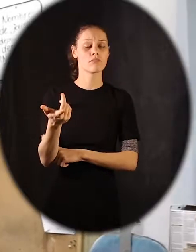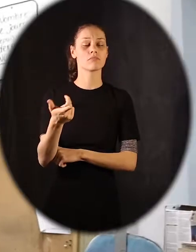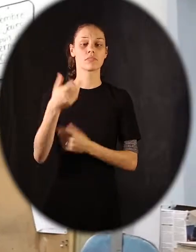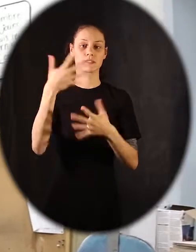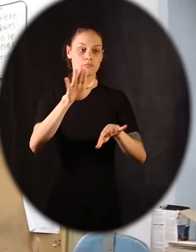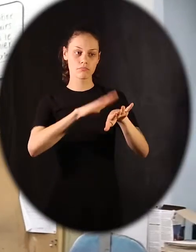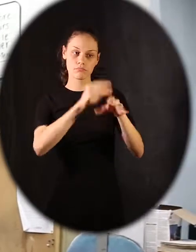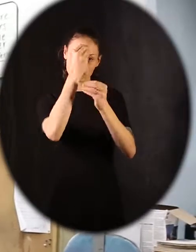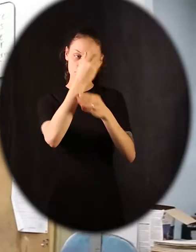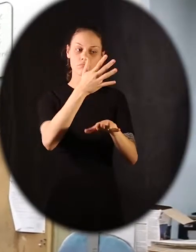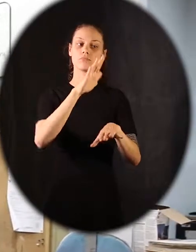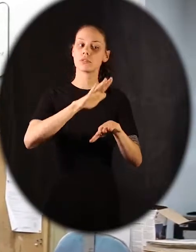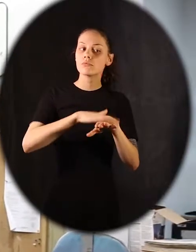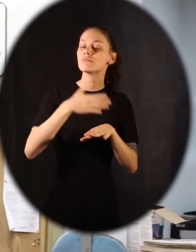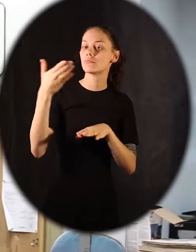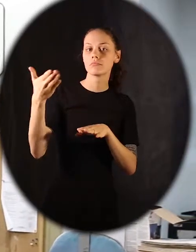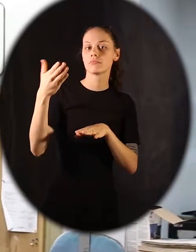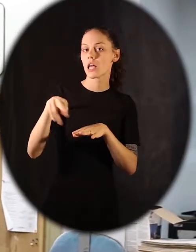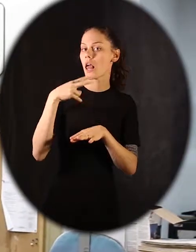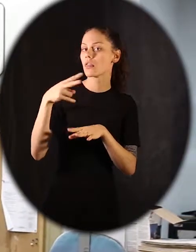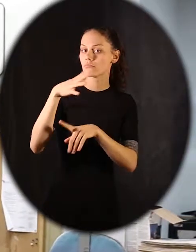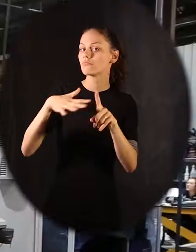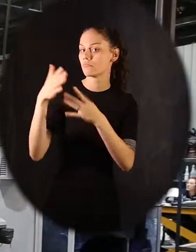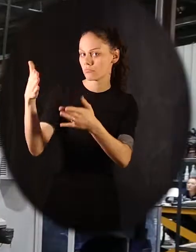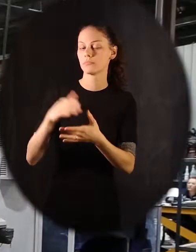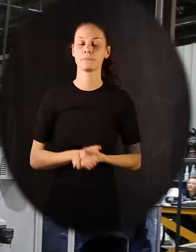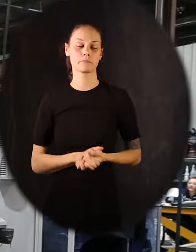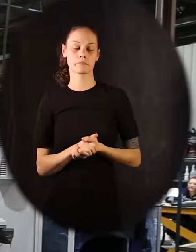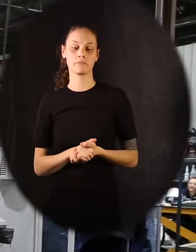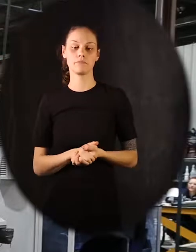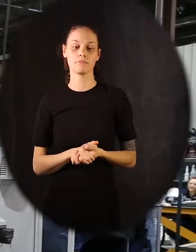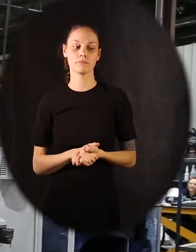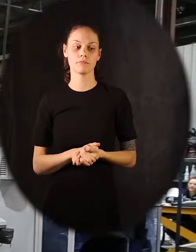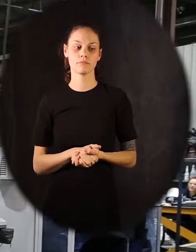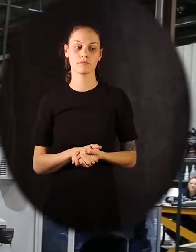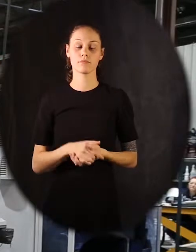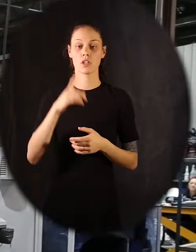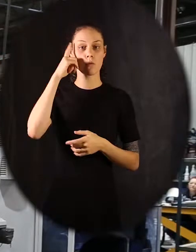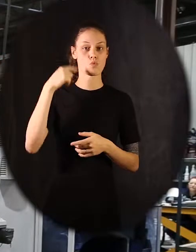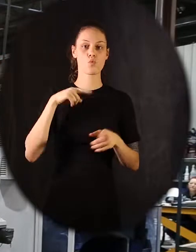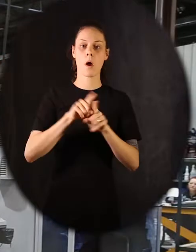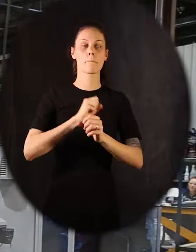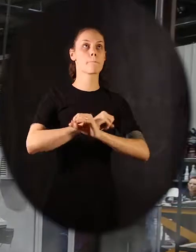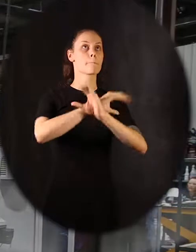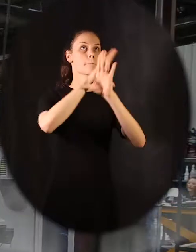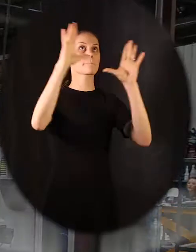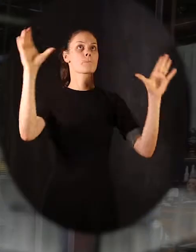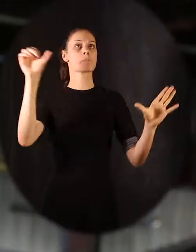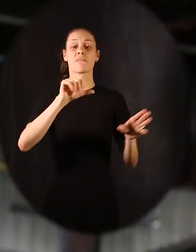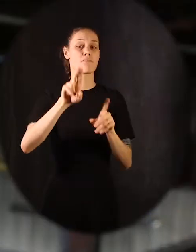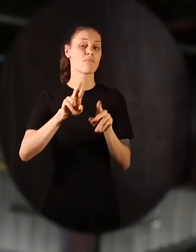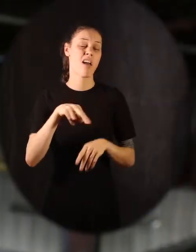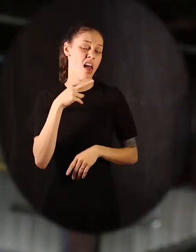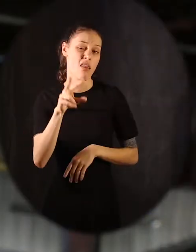été avisés un peu de ce qui était là, la réalité de Lucien. Je vous dirais qu'on s'est mis ça pire pour nous que ce que ça l'était